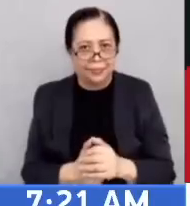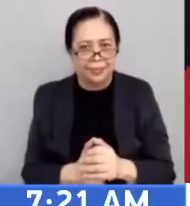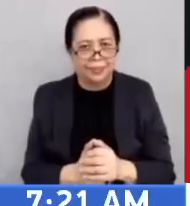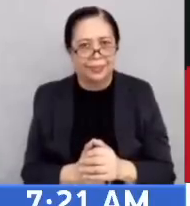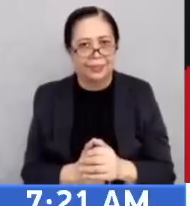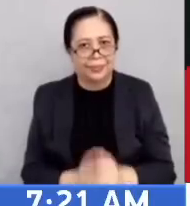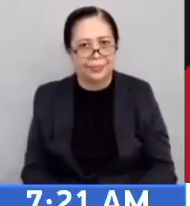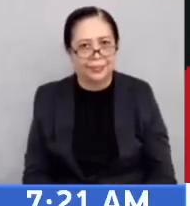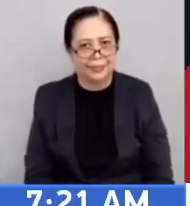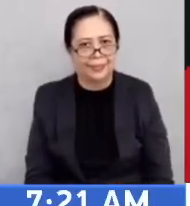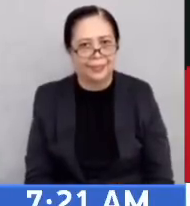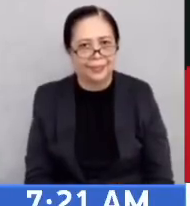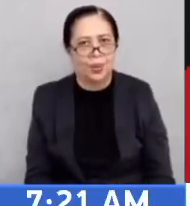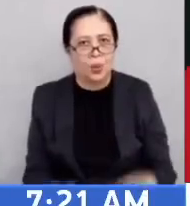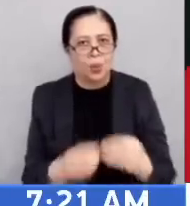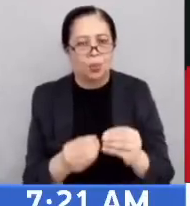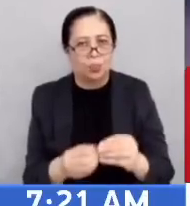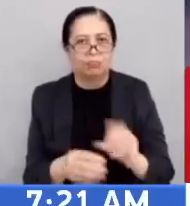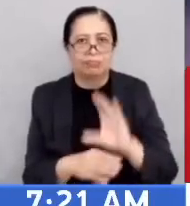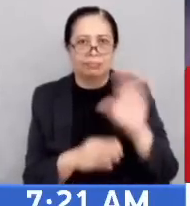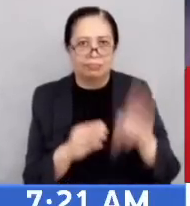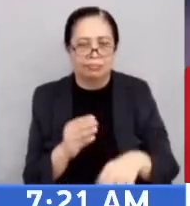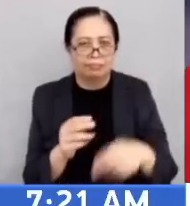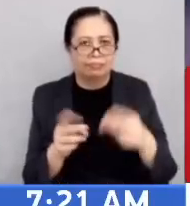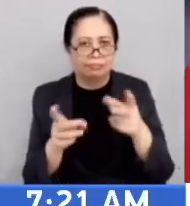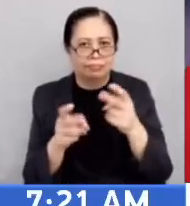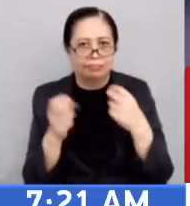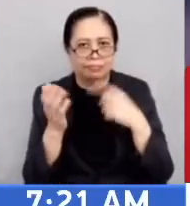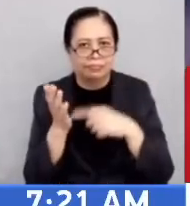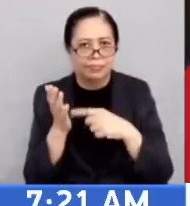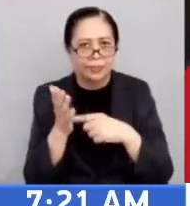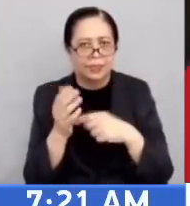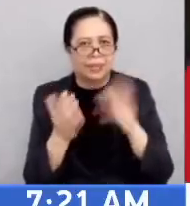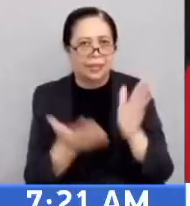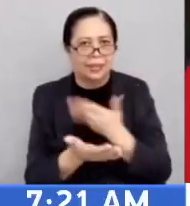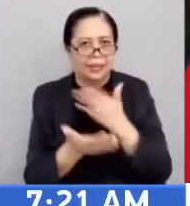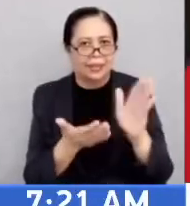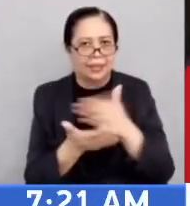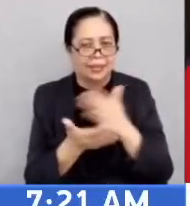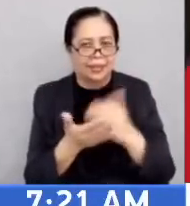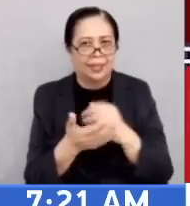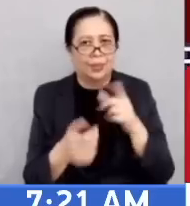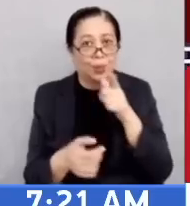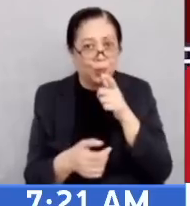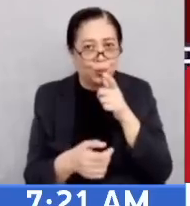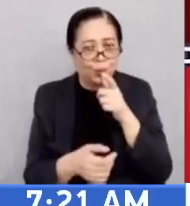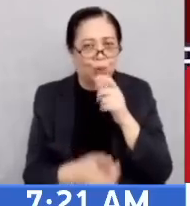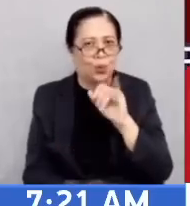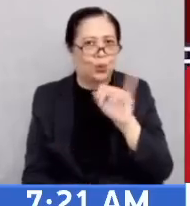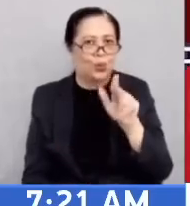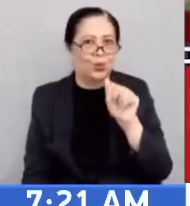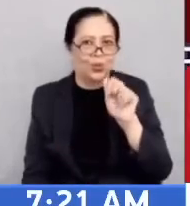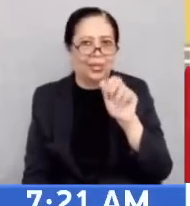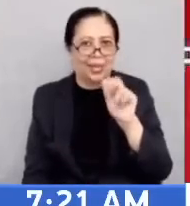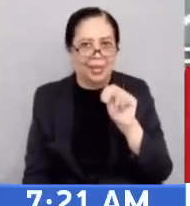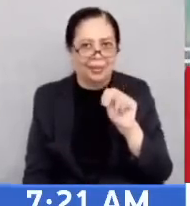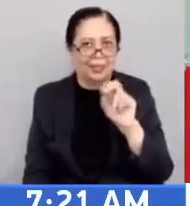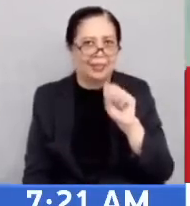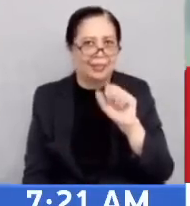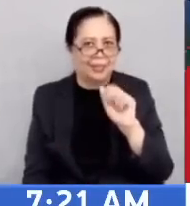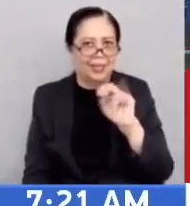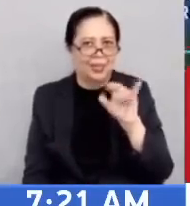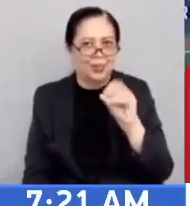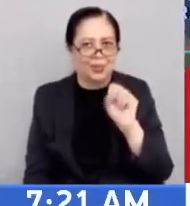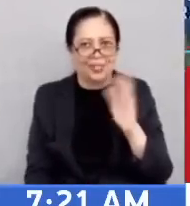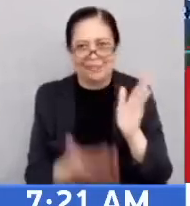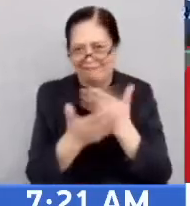mas buong mapapakinggan ang Voltes 5 theme na kinanta ni Julie Ann San Jose. Yan o!